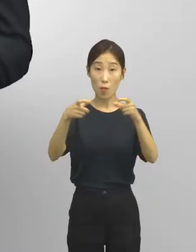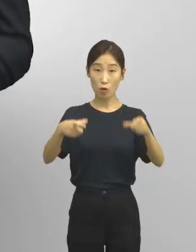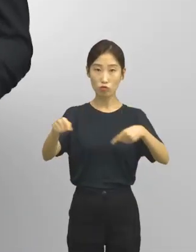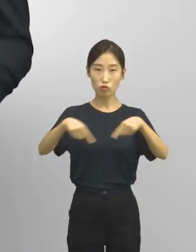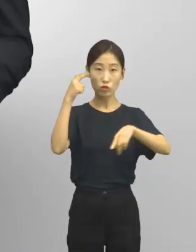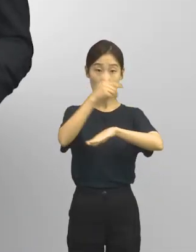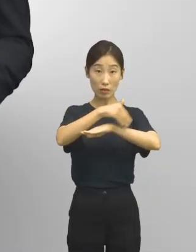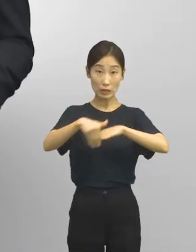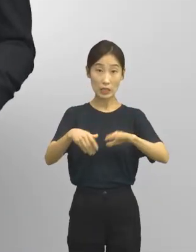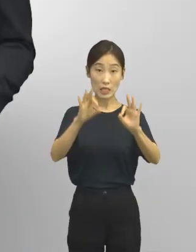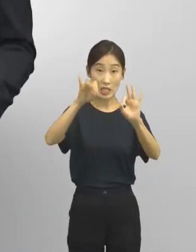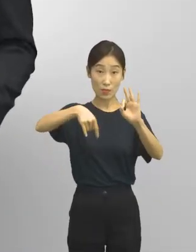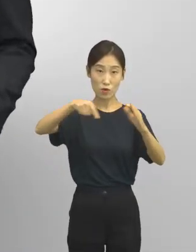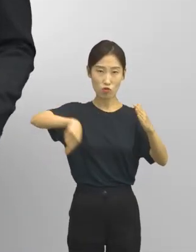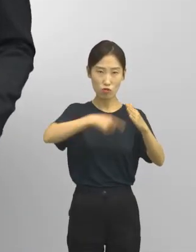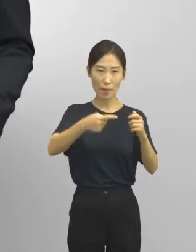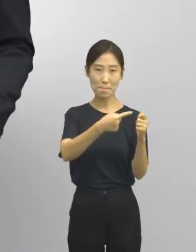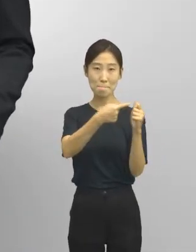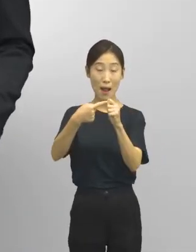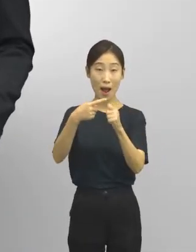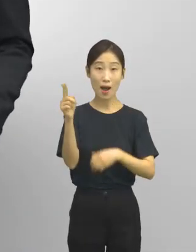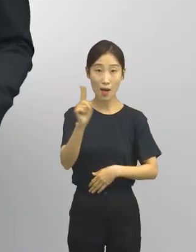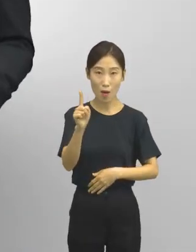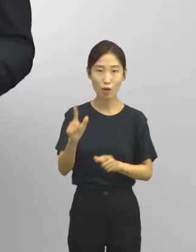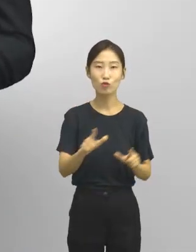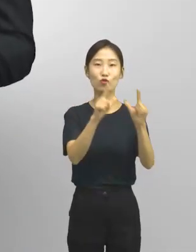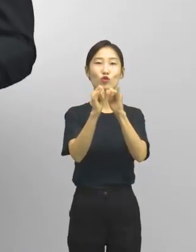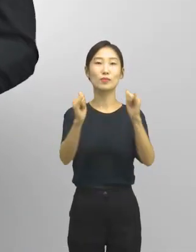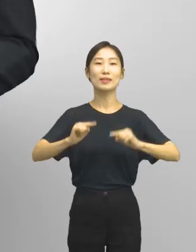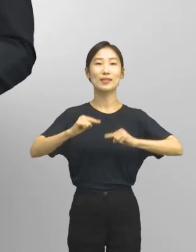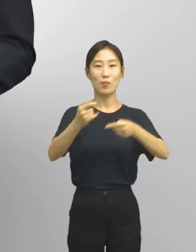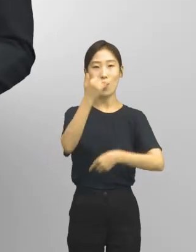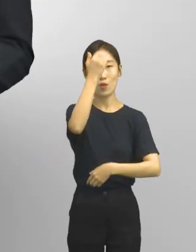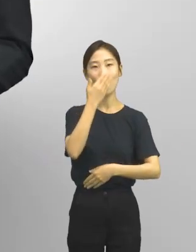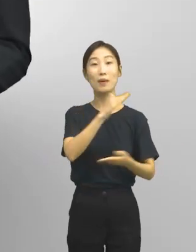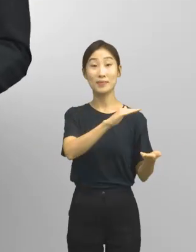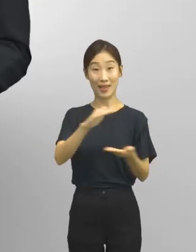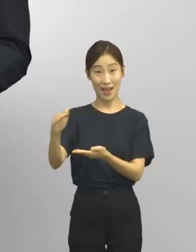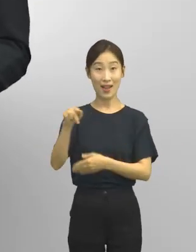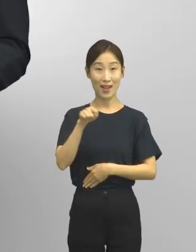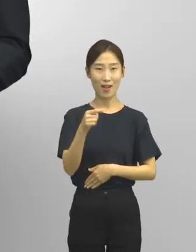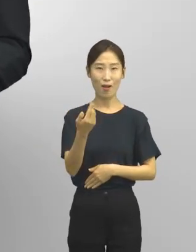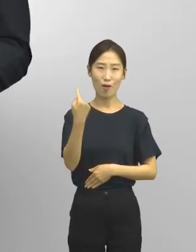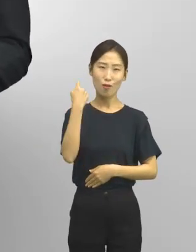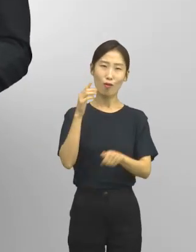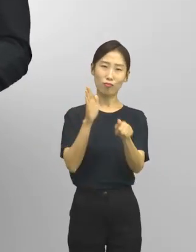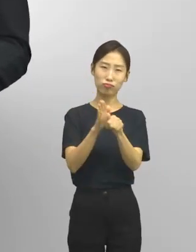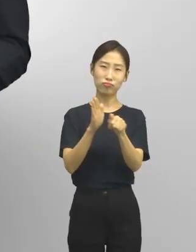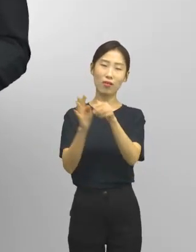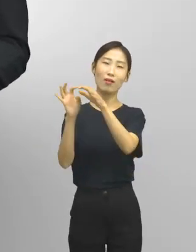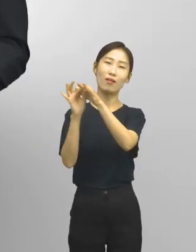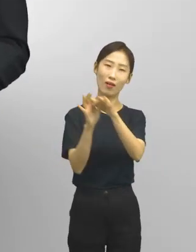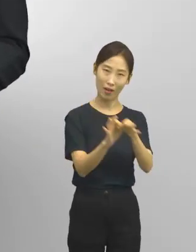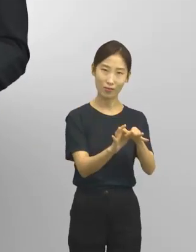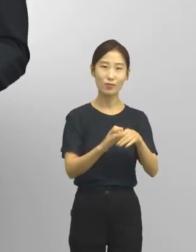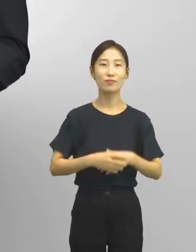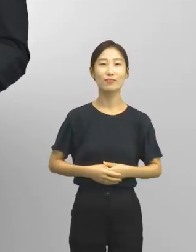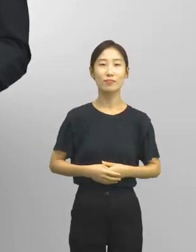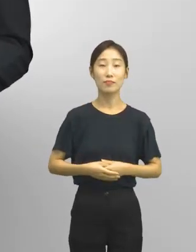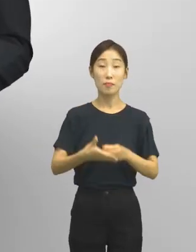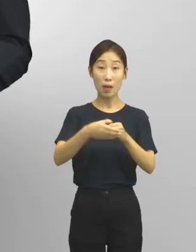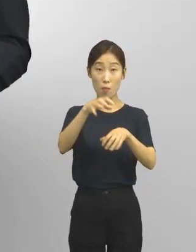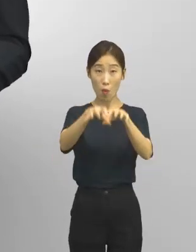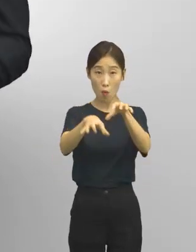마포구 10대 정책에서 당당히 1위를 차지한 주민참여 효도밥상. 하반기에도 효도밥상을 향한 응원은